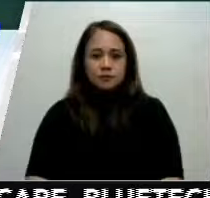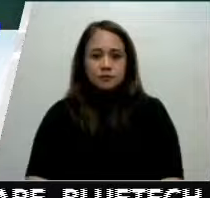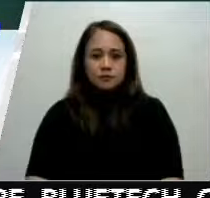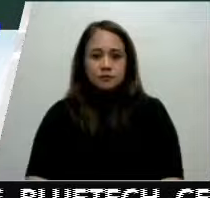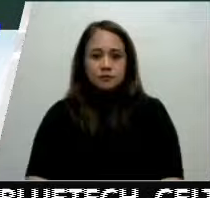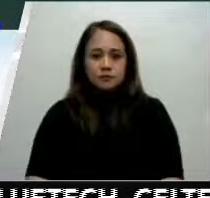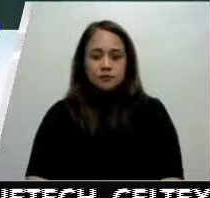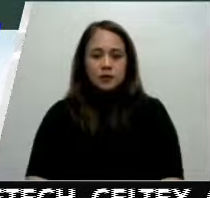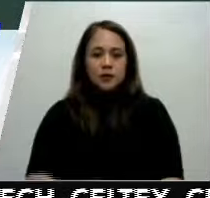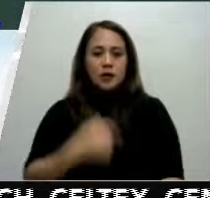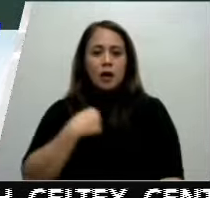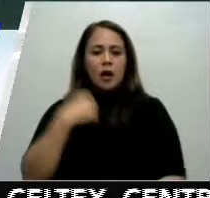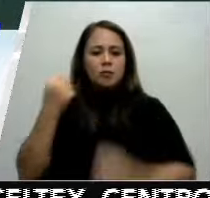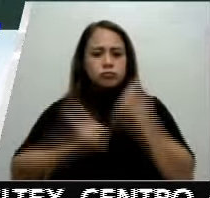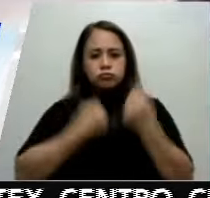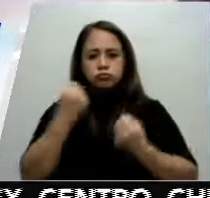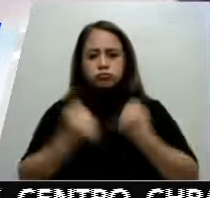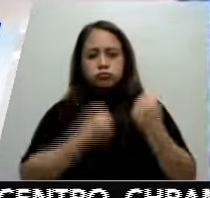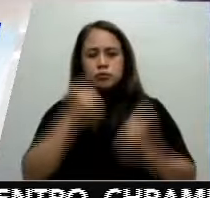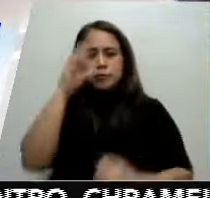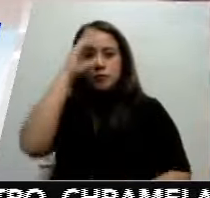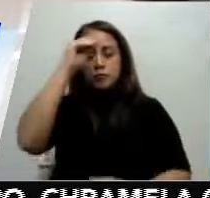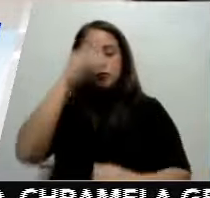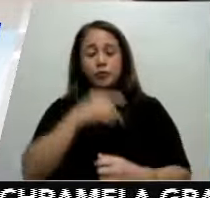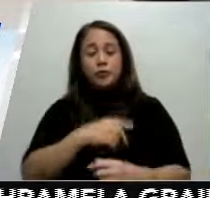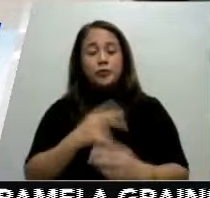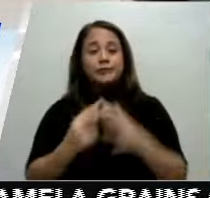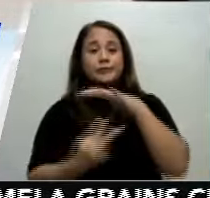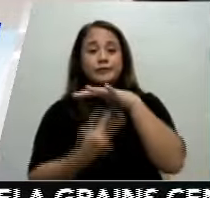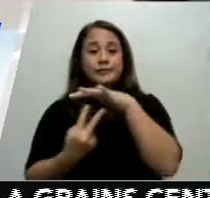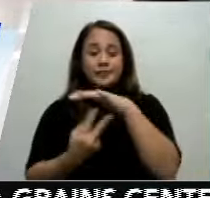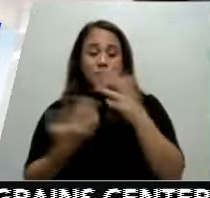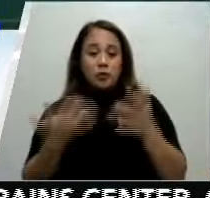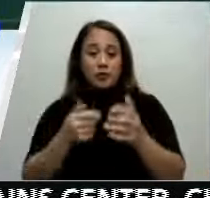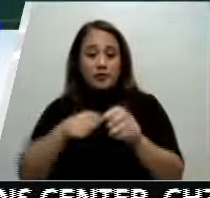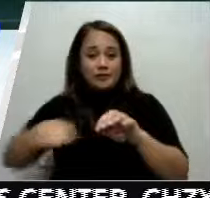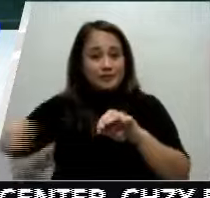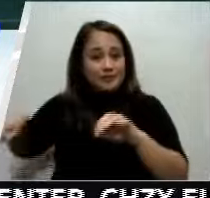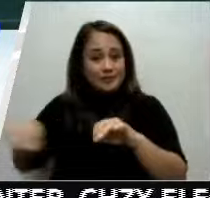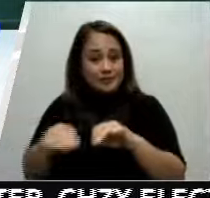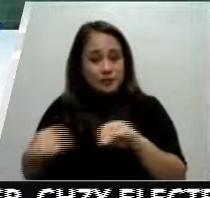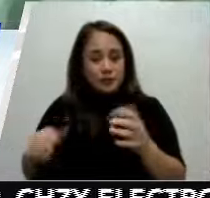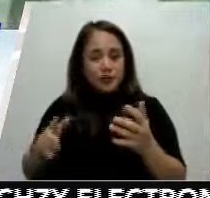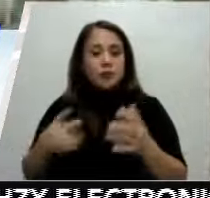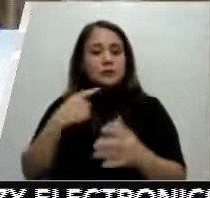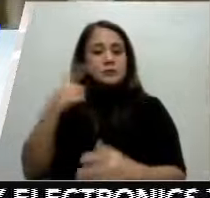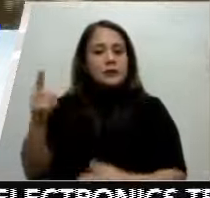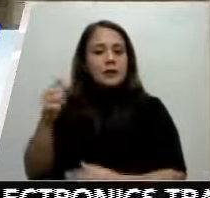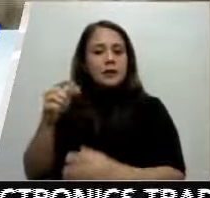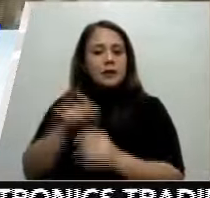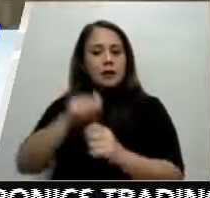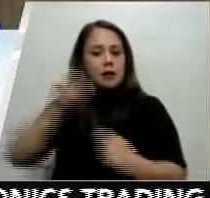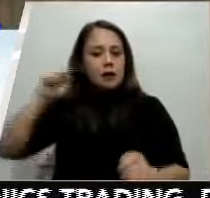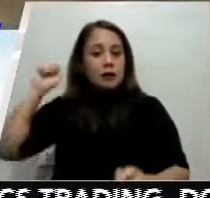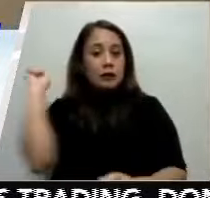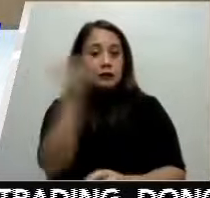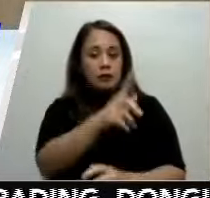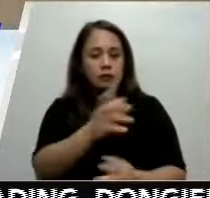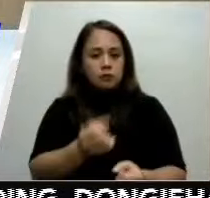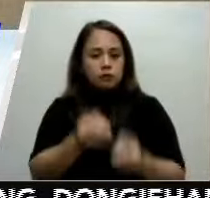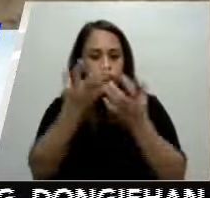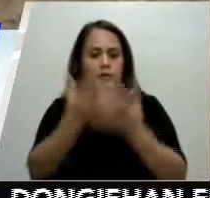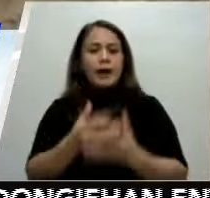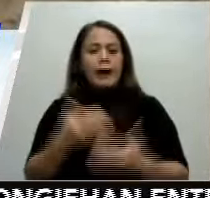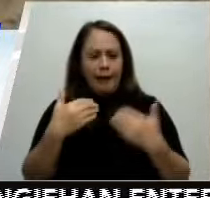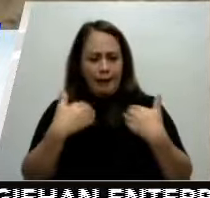Napatakbo ang mga lalaking nakatambay sa bilyaran. Ayon sa ilang residente, granada ang sumabog. Nag-iwan pa ito ng malaking uka